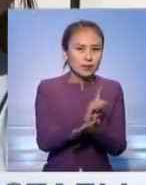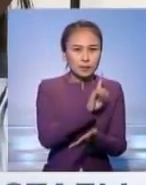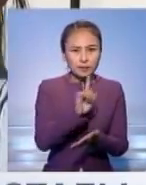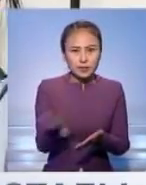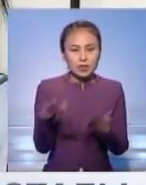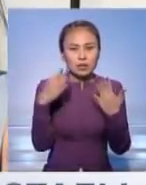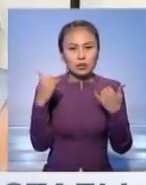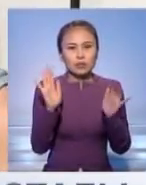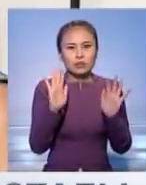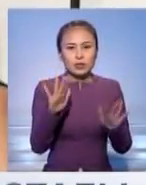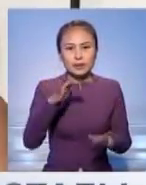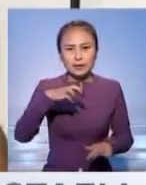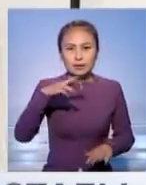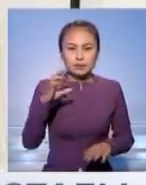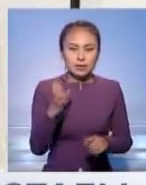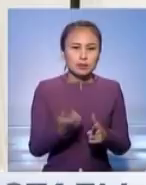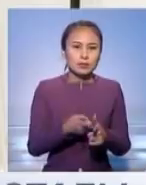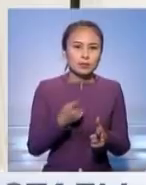қана SMS арқылы